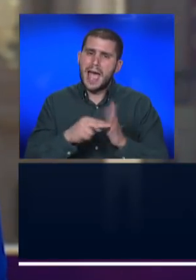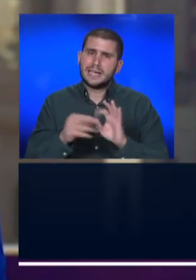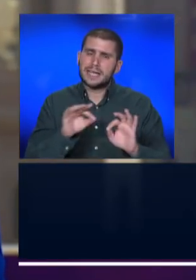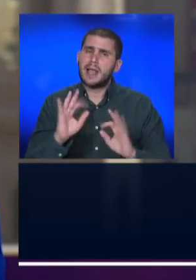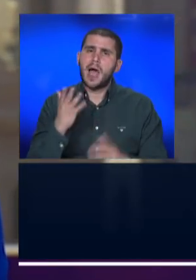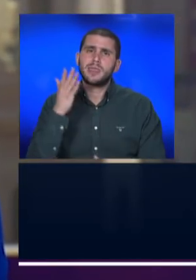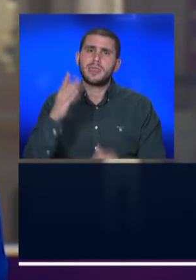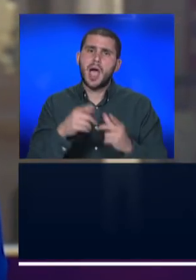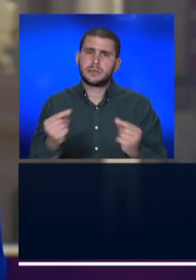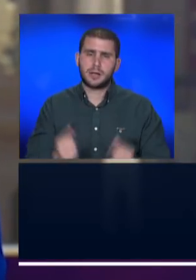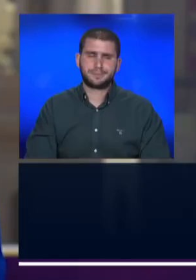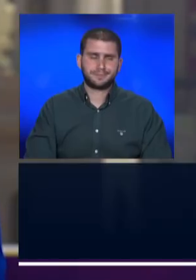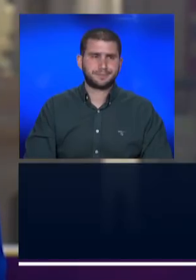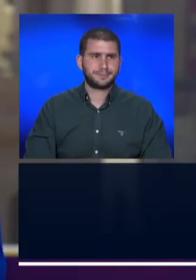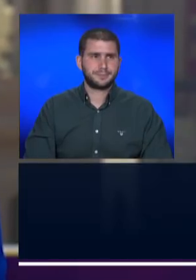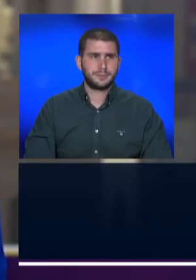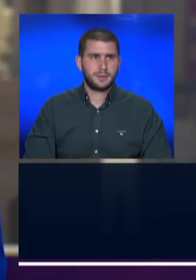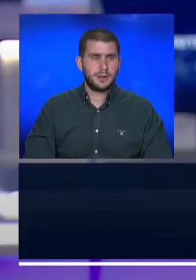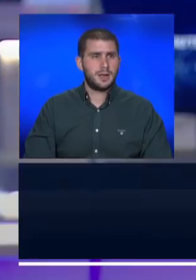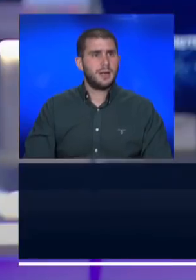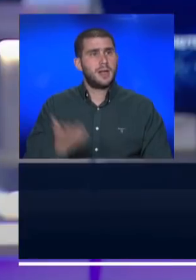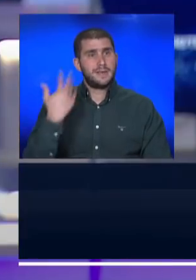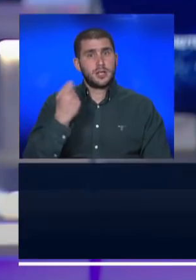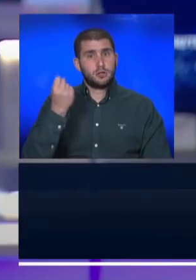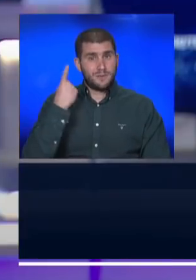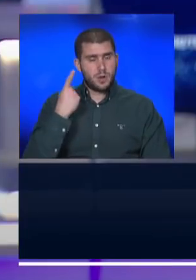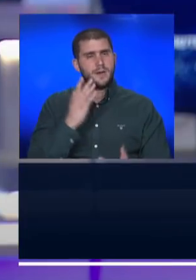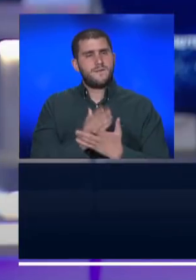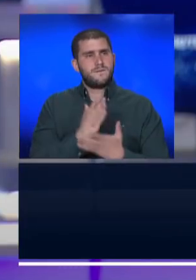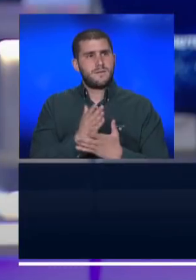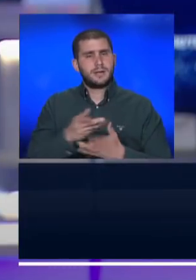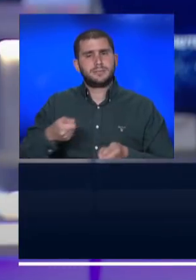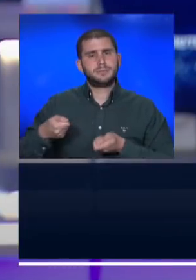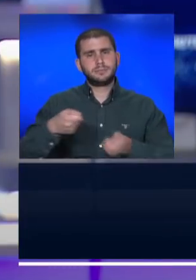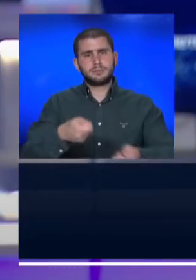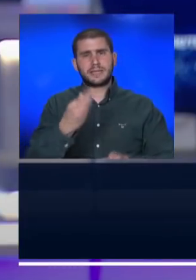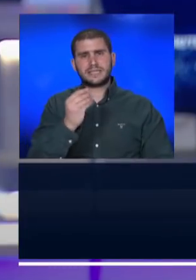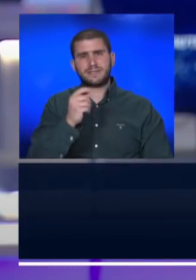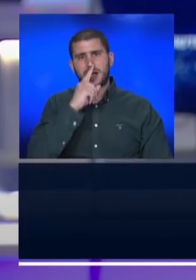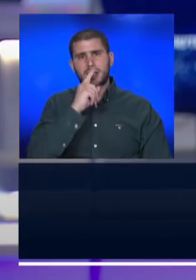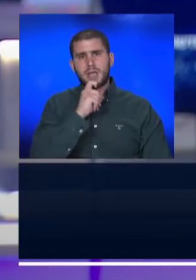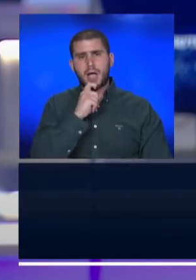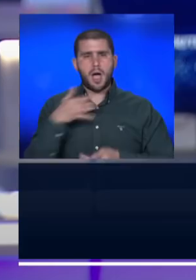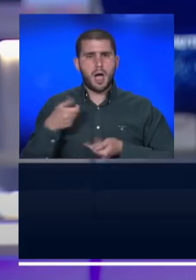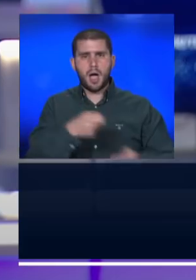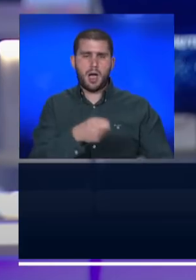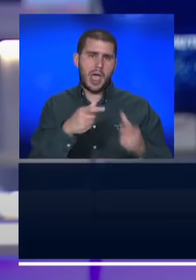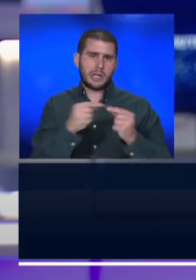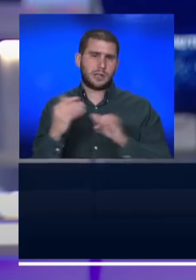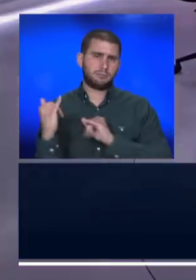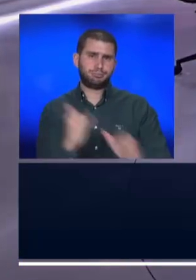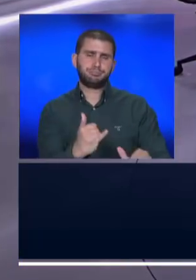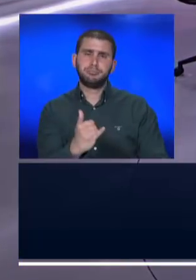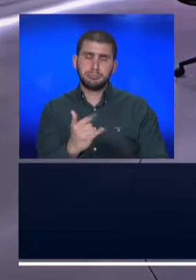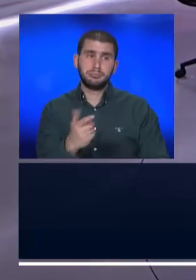כן, לפני שבוע נכנסו מזוודות הכסף הקטרי גילי לרצועה, ממש יש לנו חצי